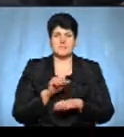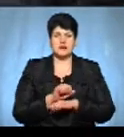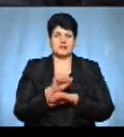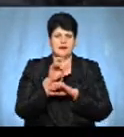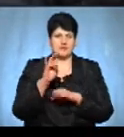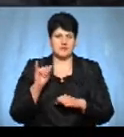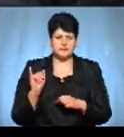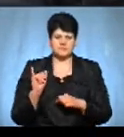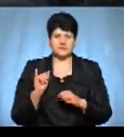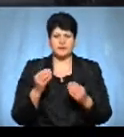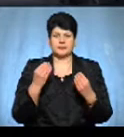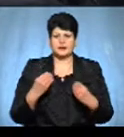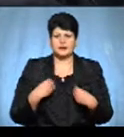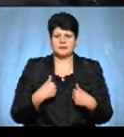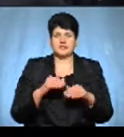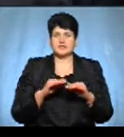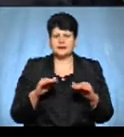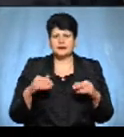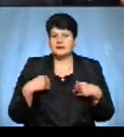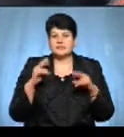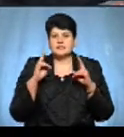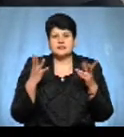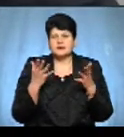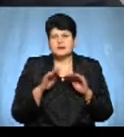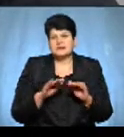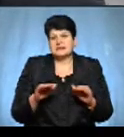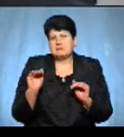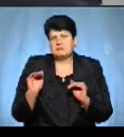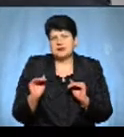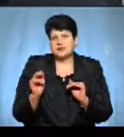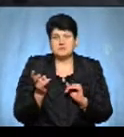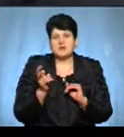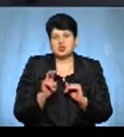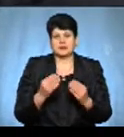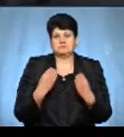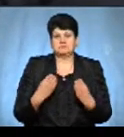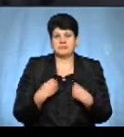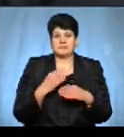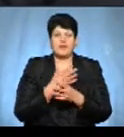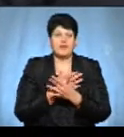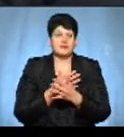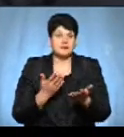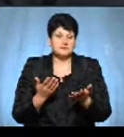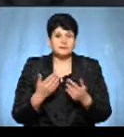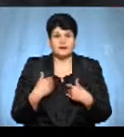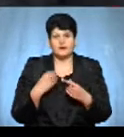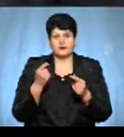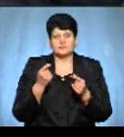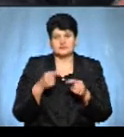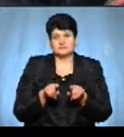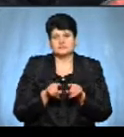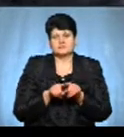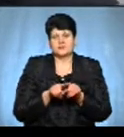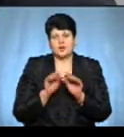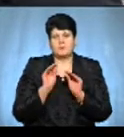Майдані. Передали мені його дітки. Я навіть не знаю, якісь маленькі дітки прийшли, вручили мені ангела. Я його символічно